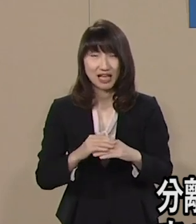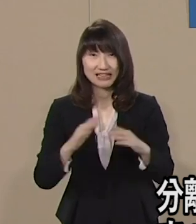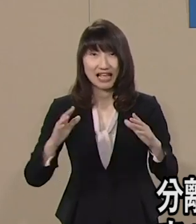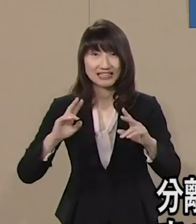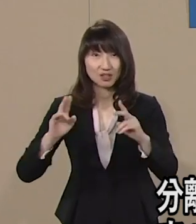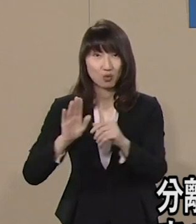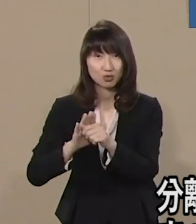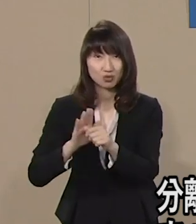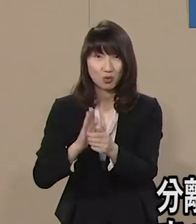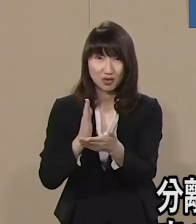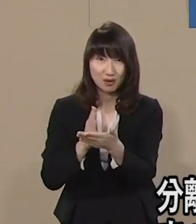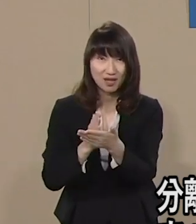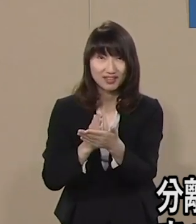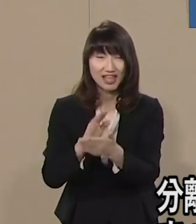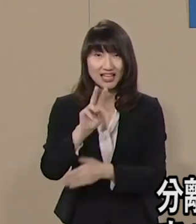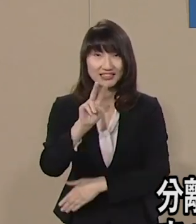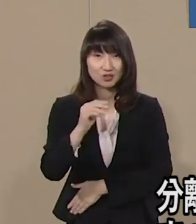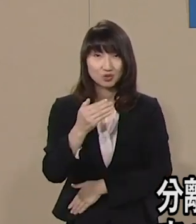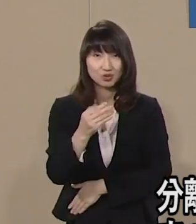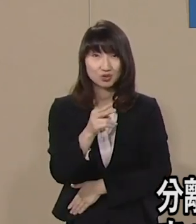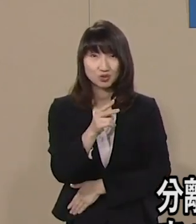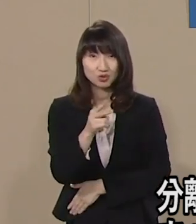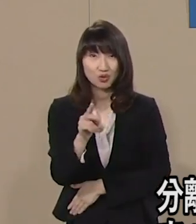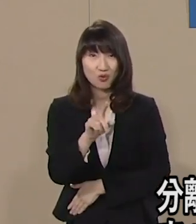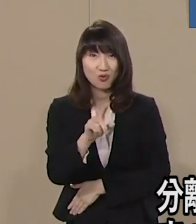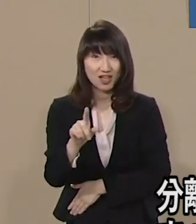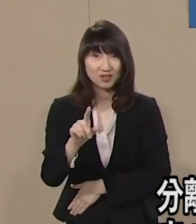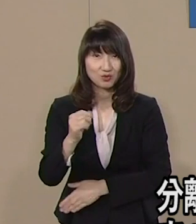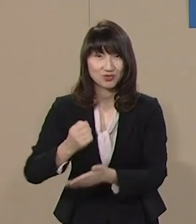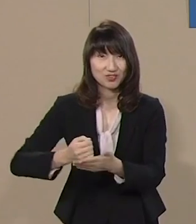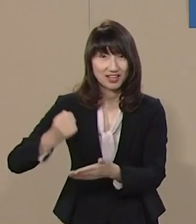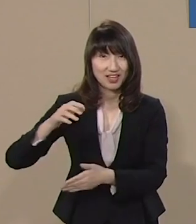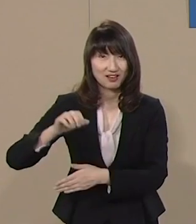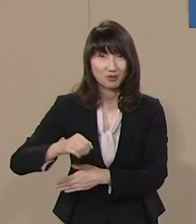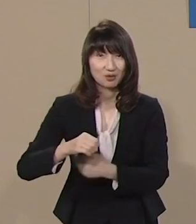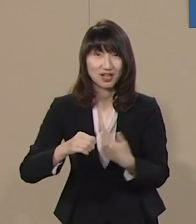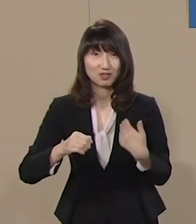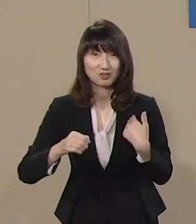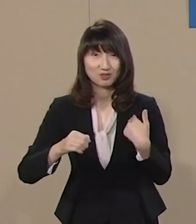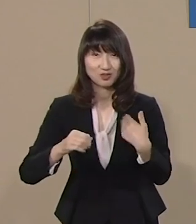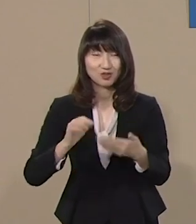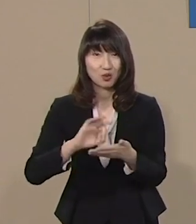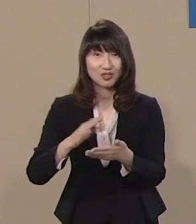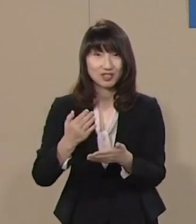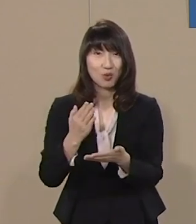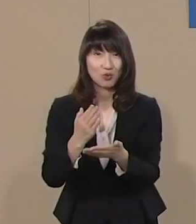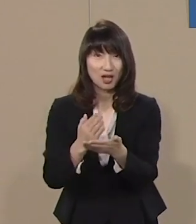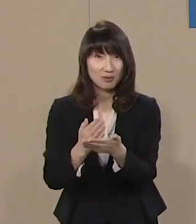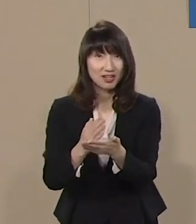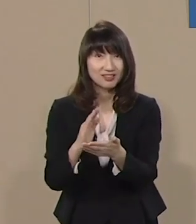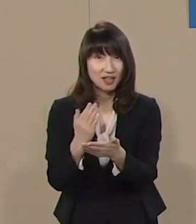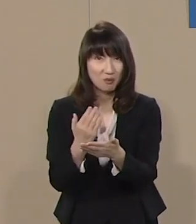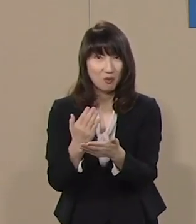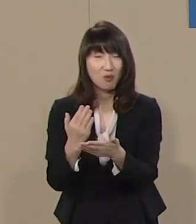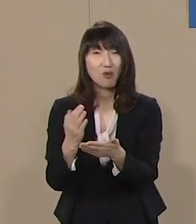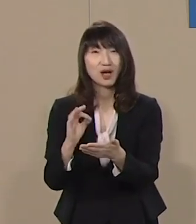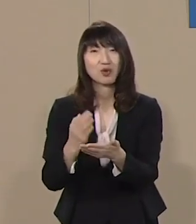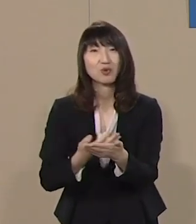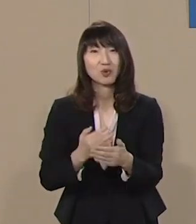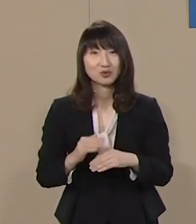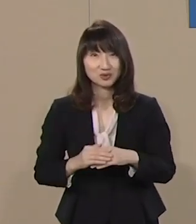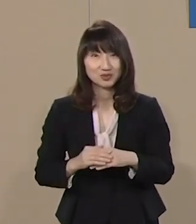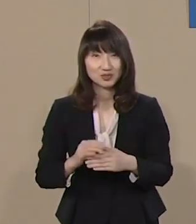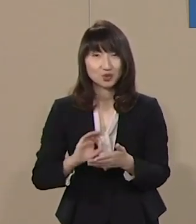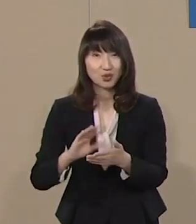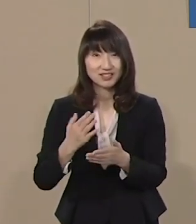すべてで二十九条燕の財源が確保される消費税を止めてもお釣りが出ます消費税を